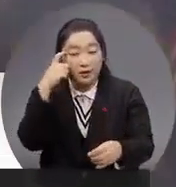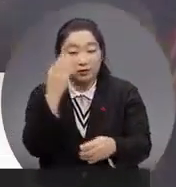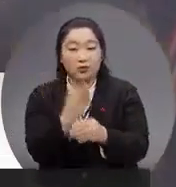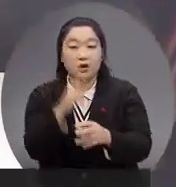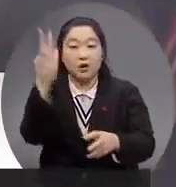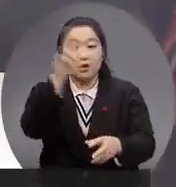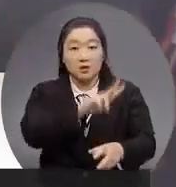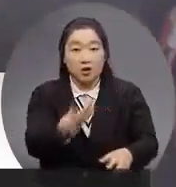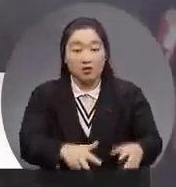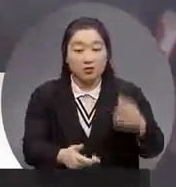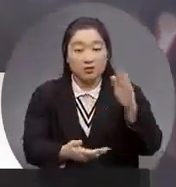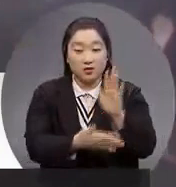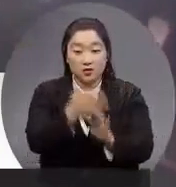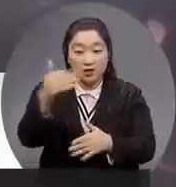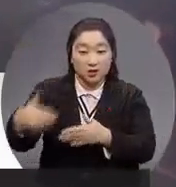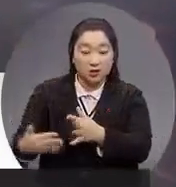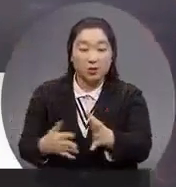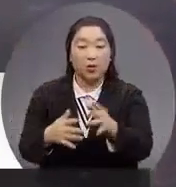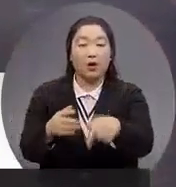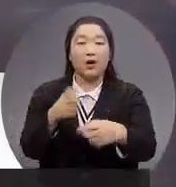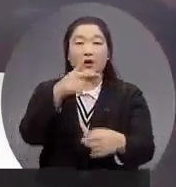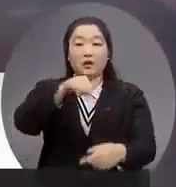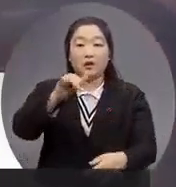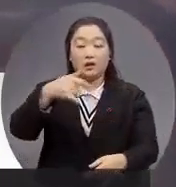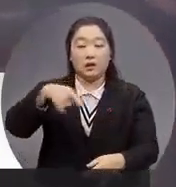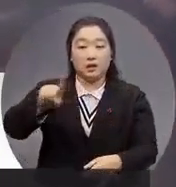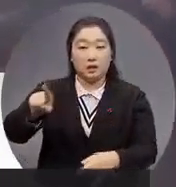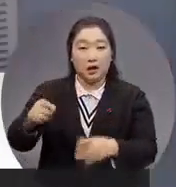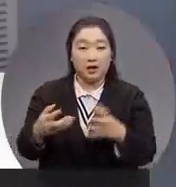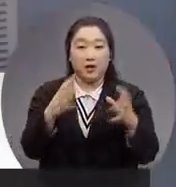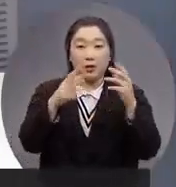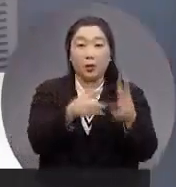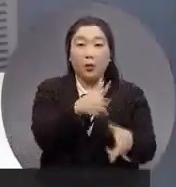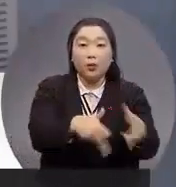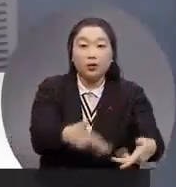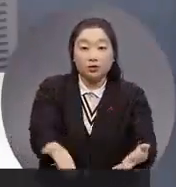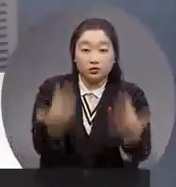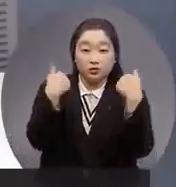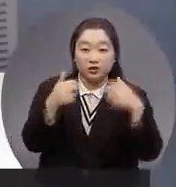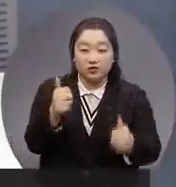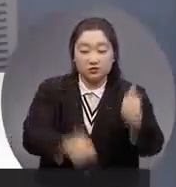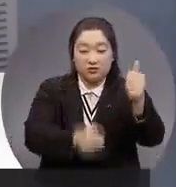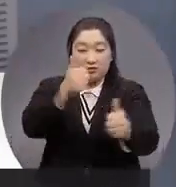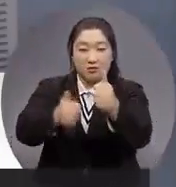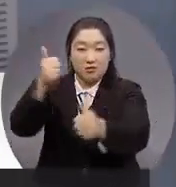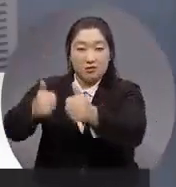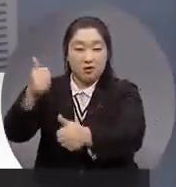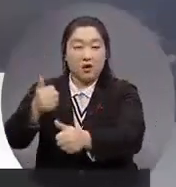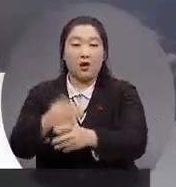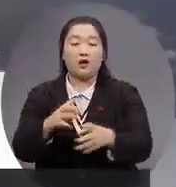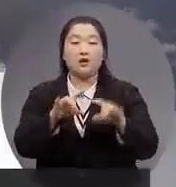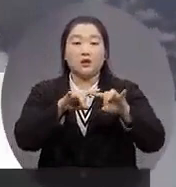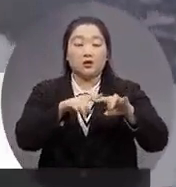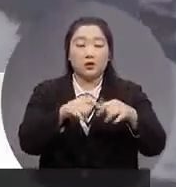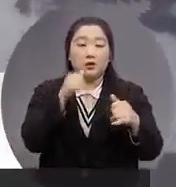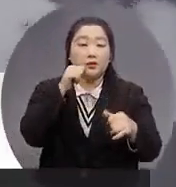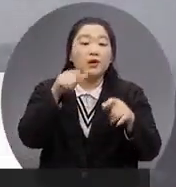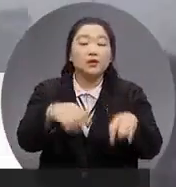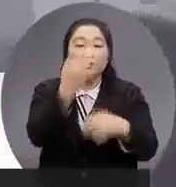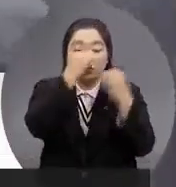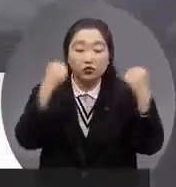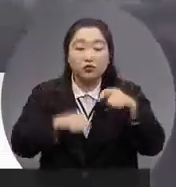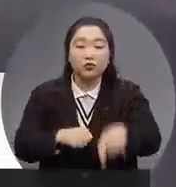지자체가 테슬라 생산기지인 기가팩토리 유치 경쟁에 나섰습니다 전기차 배터리 기업이 몰려있는